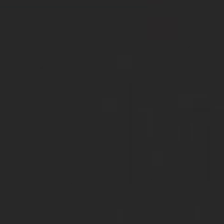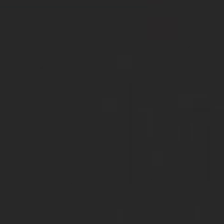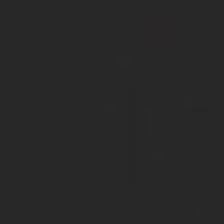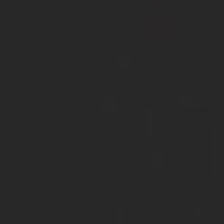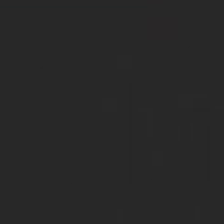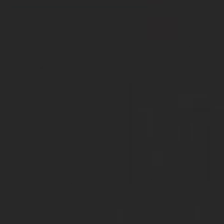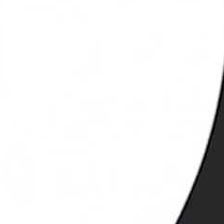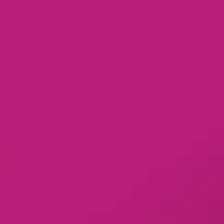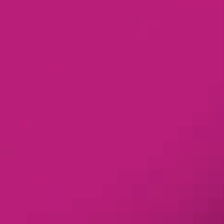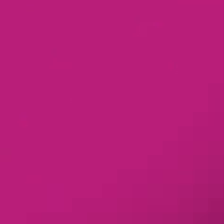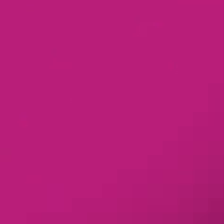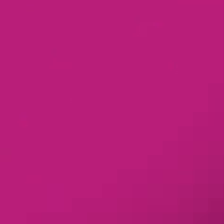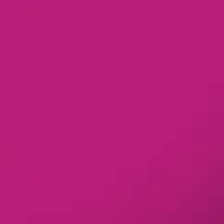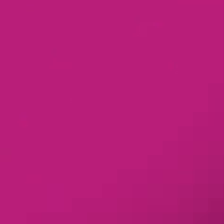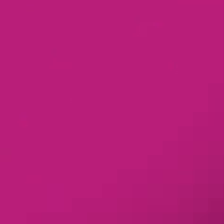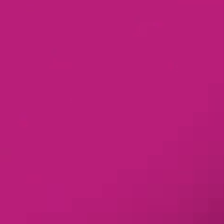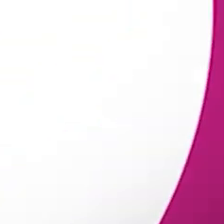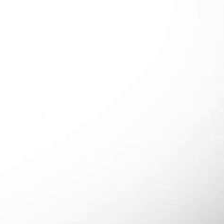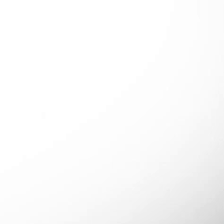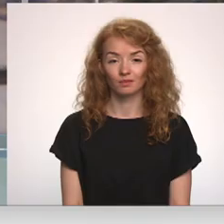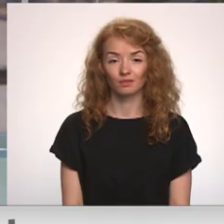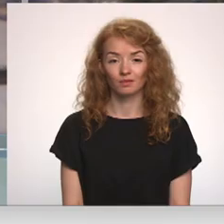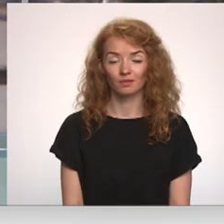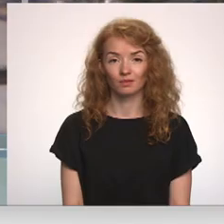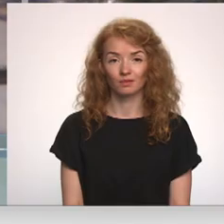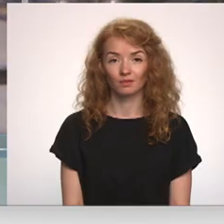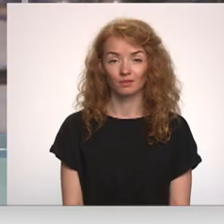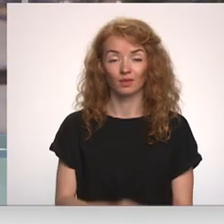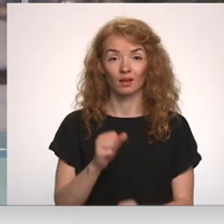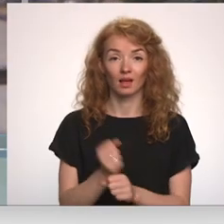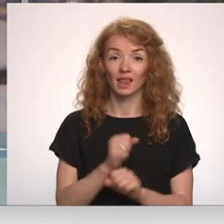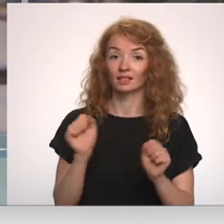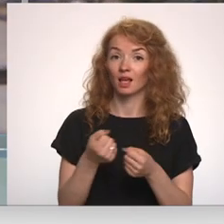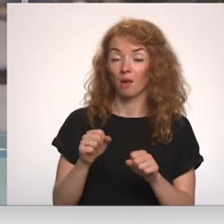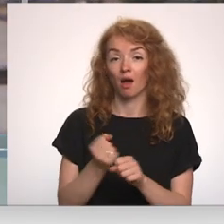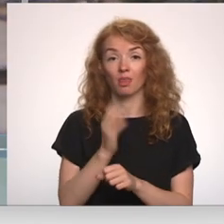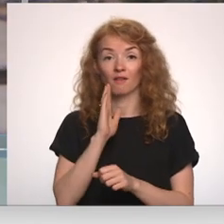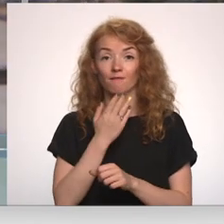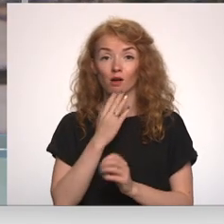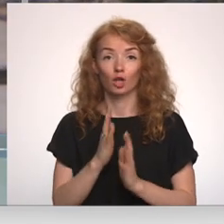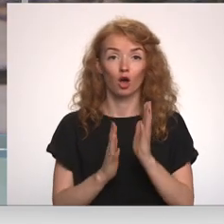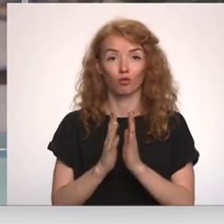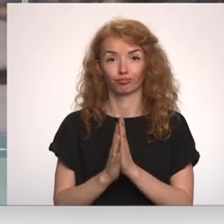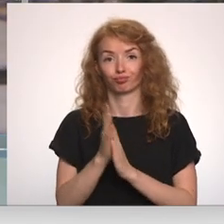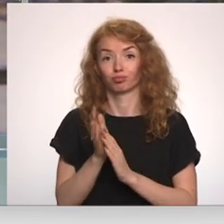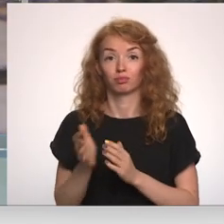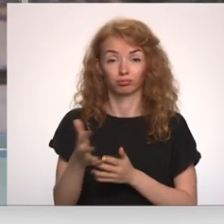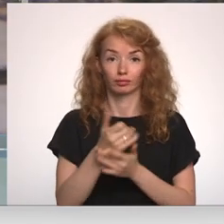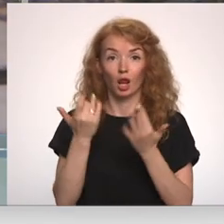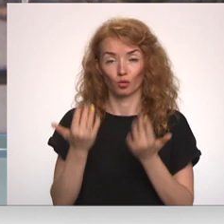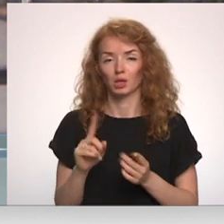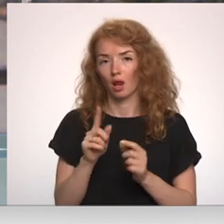Re, viss ēters ir te! Gan ziemā, gan vasarā ražas prognozes ir labas, saka Latvijas